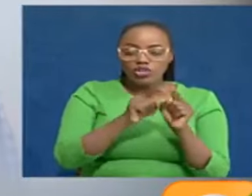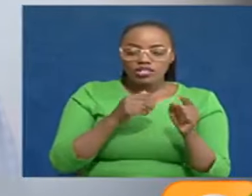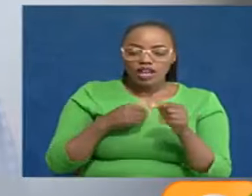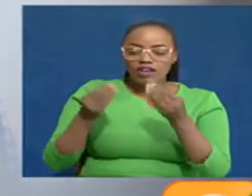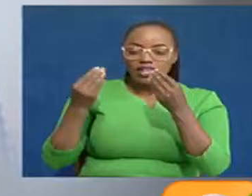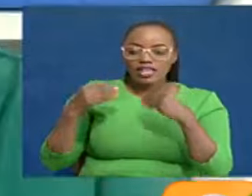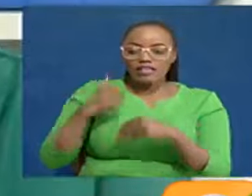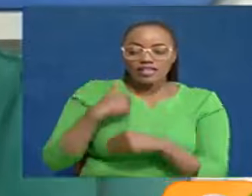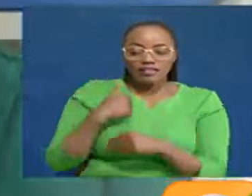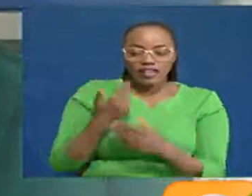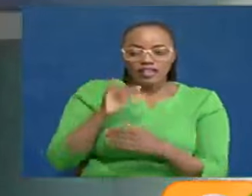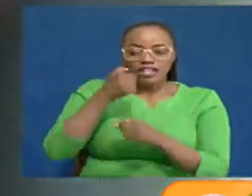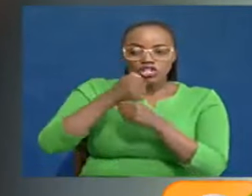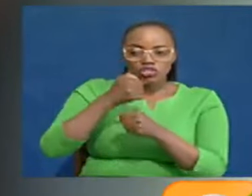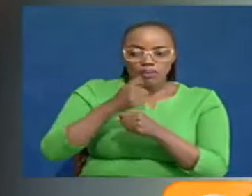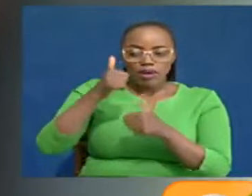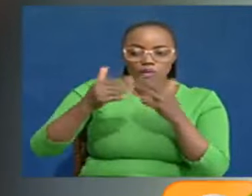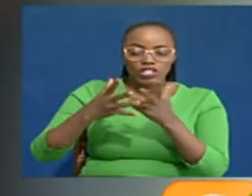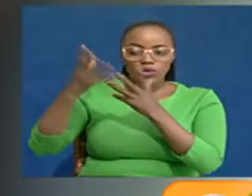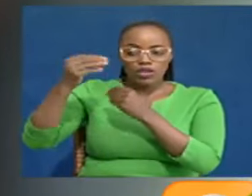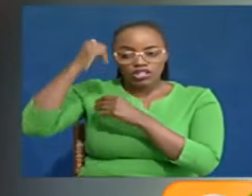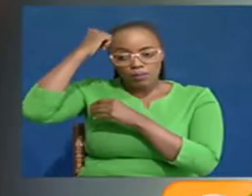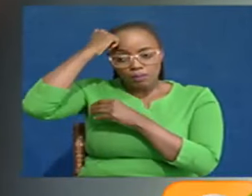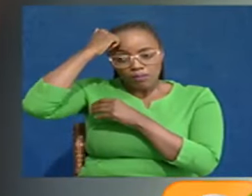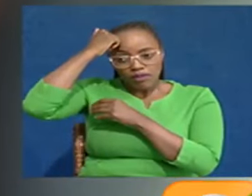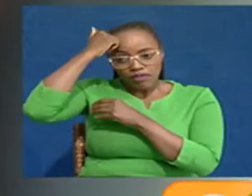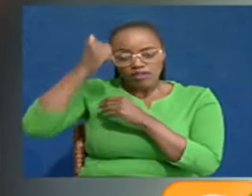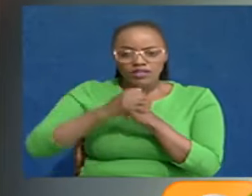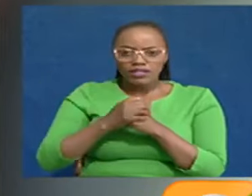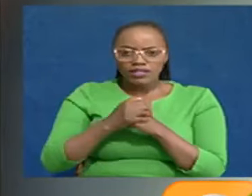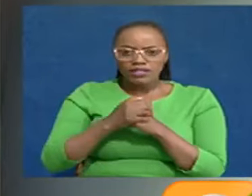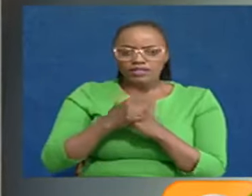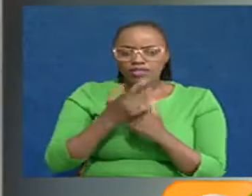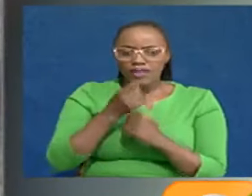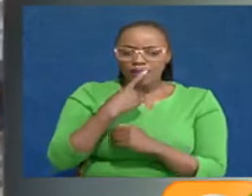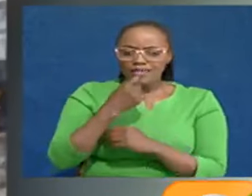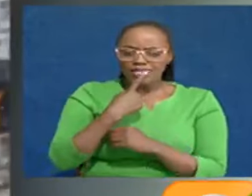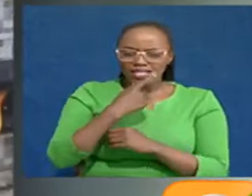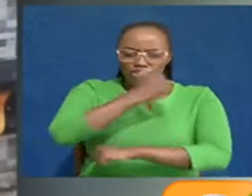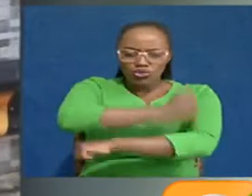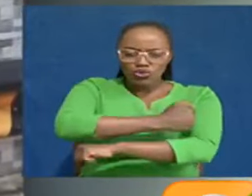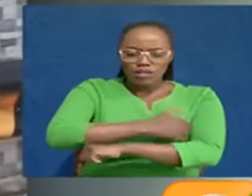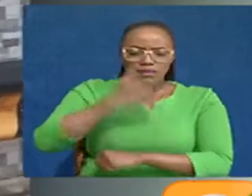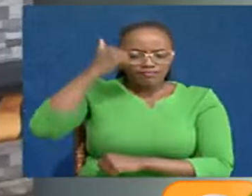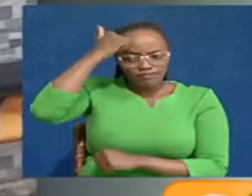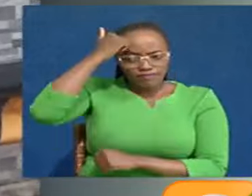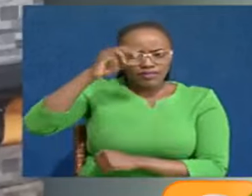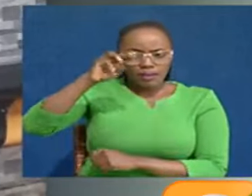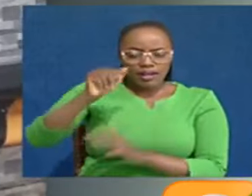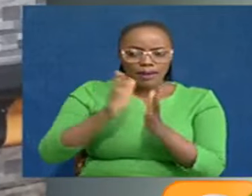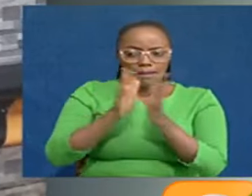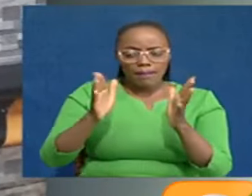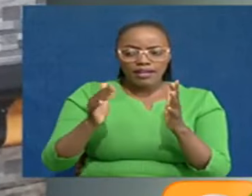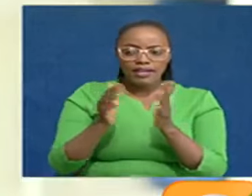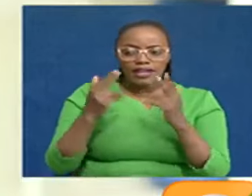akanipatia scholarship ambao nilienda kusoma kwa London School of Hygiene and Tropical Medicine. Nikafanya masters in public health